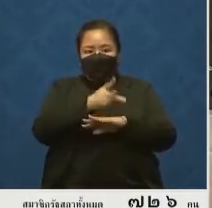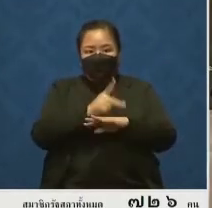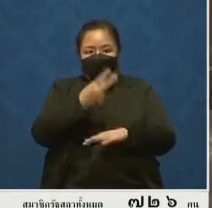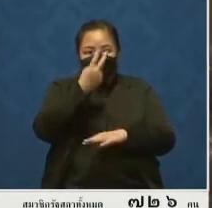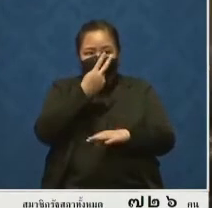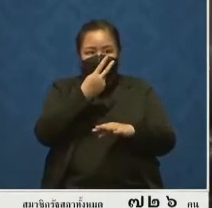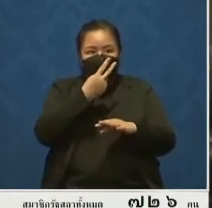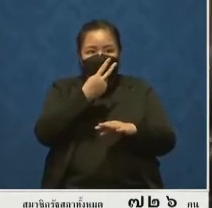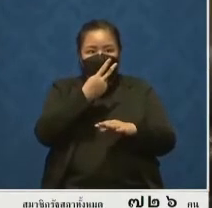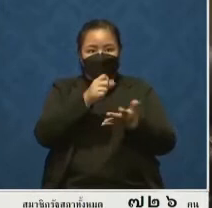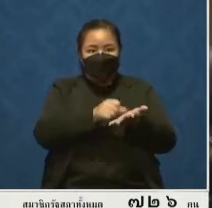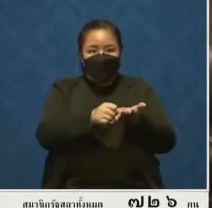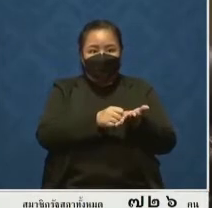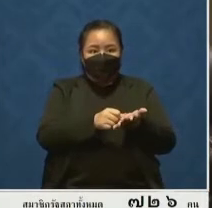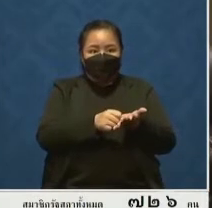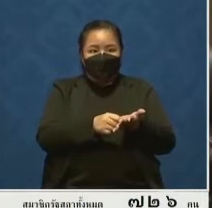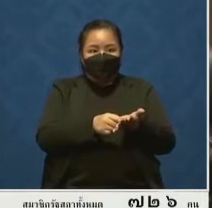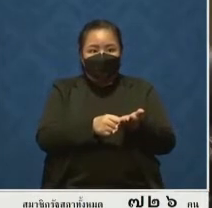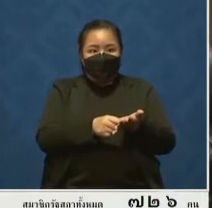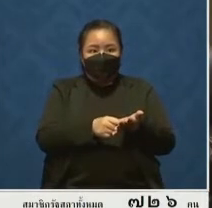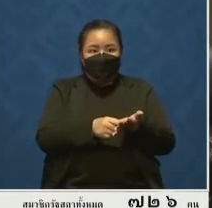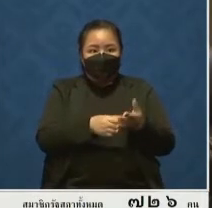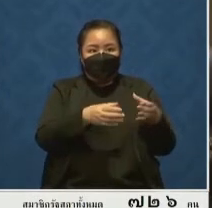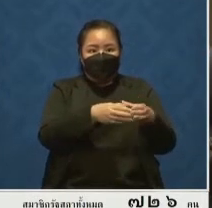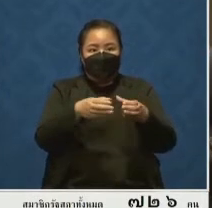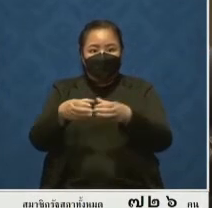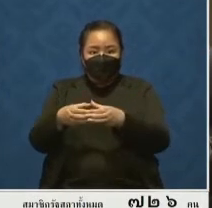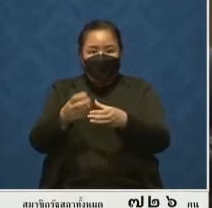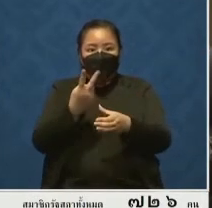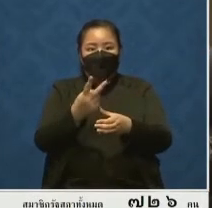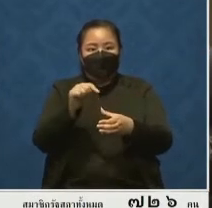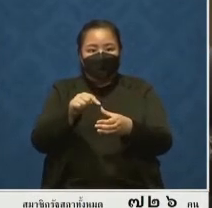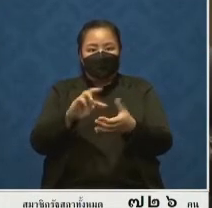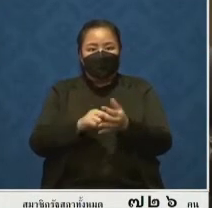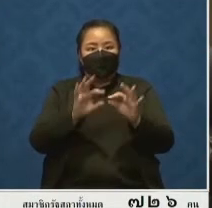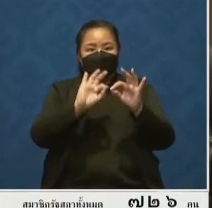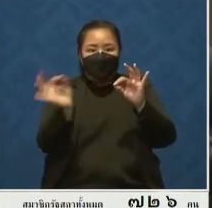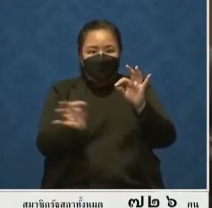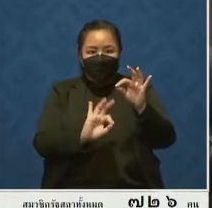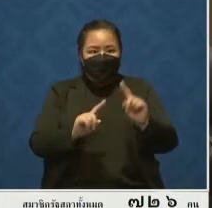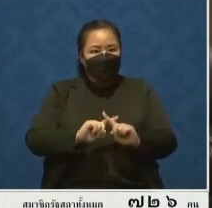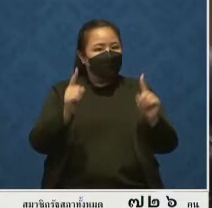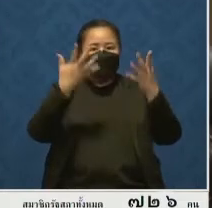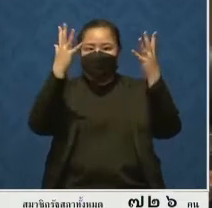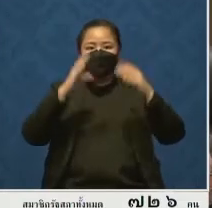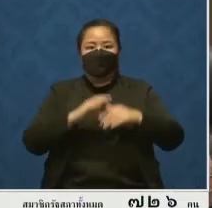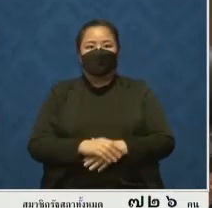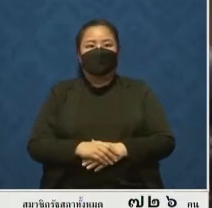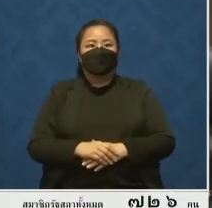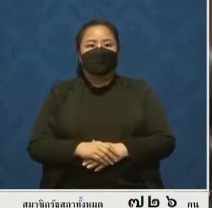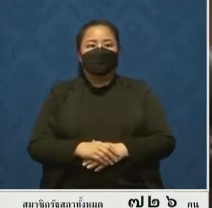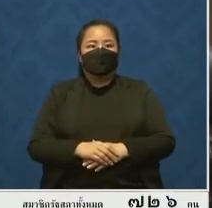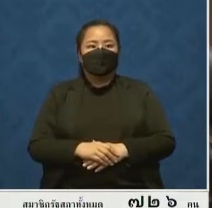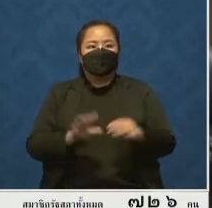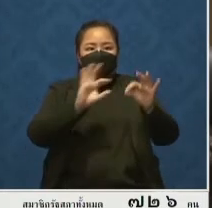แก้ไขทั้ง2กลุ่มที่ผมได้เรียนเนี่ยเนื้อความไม่มีความแตกต่างกันเลยนะครับเนื้อความทุกประโยคเหมือนกันหมดน